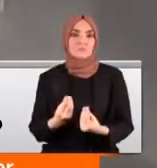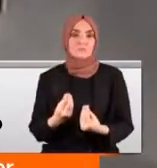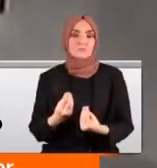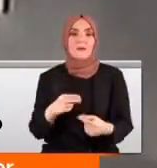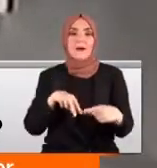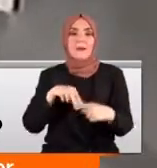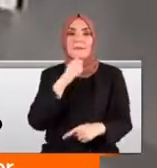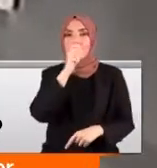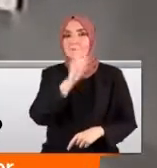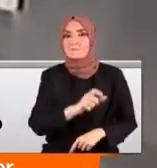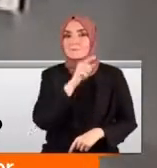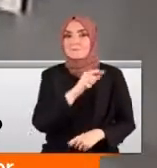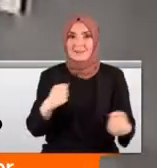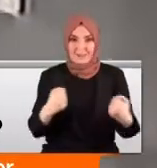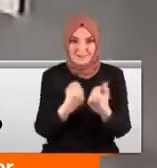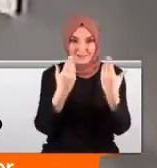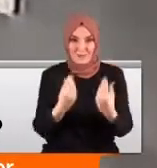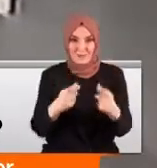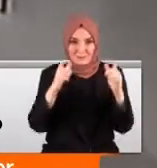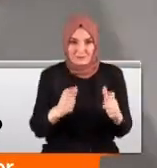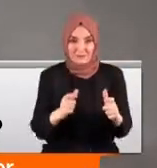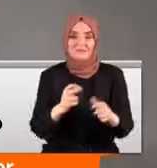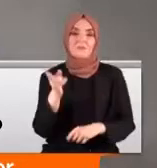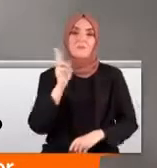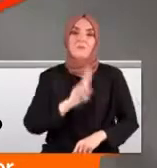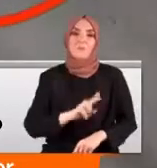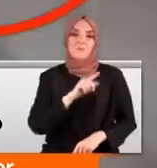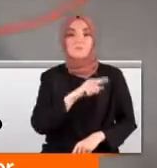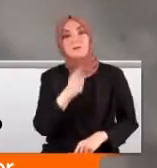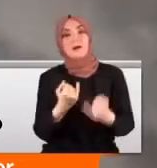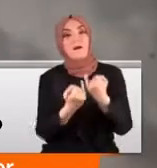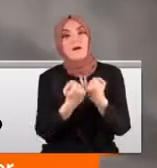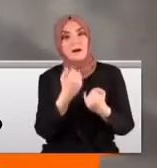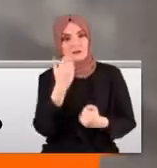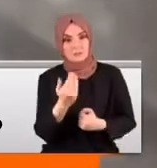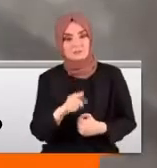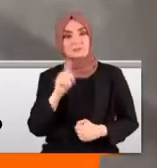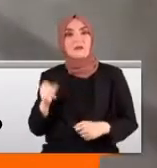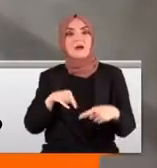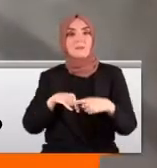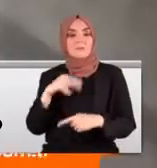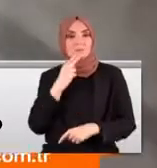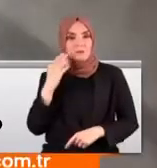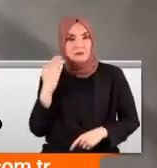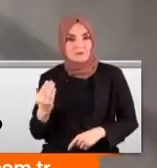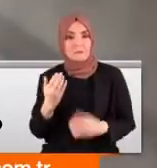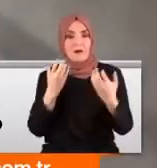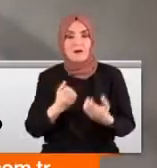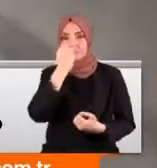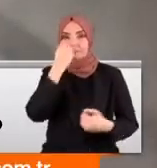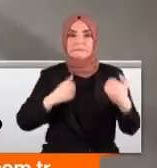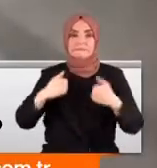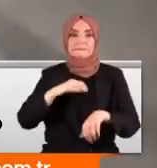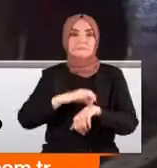Akça kazanın meydana geldiği noktada hayatını kaybetti. Kardeşi Sabri Akça ve Hatice Kamışlıdere ise ağır yaralı olarak